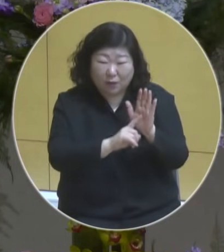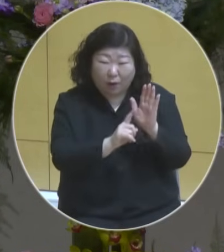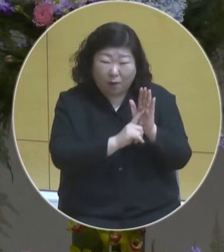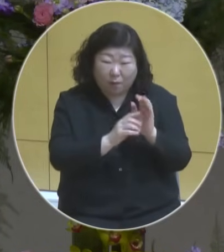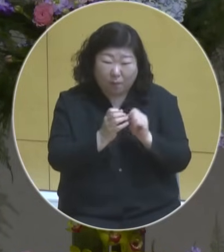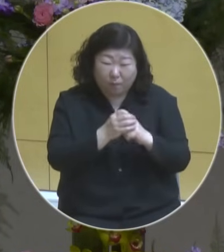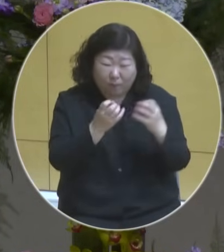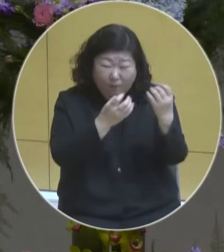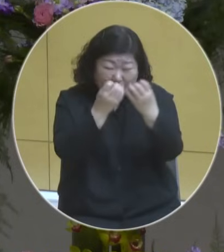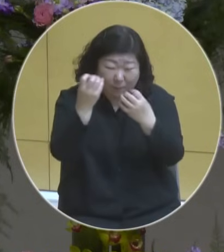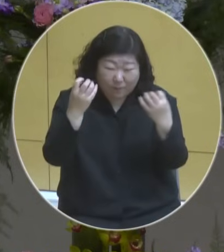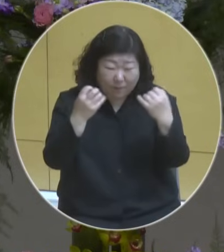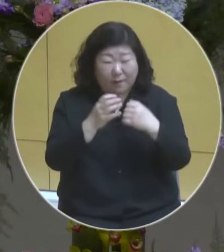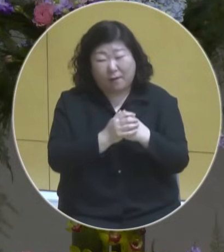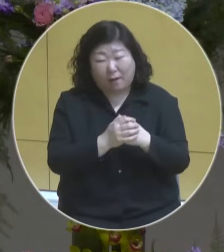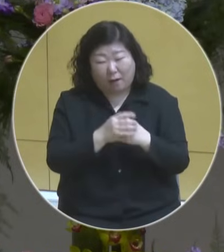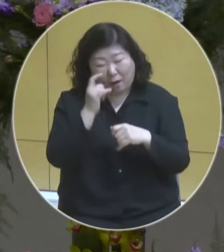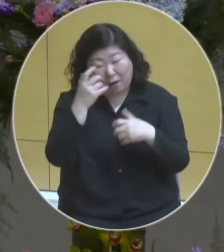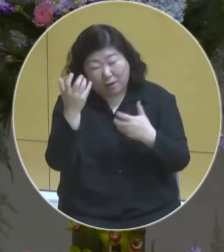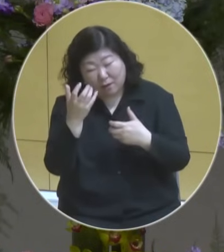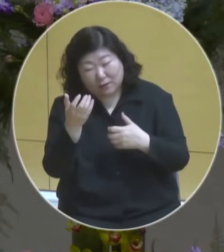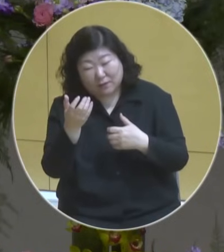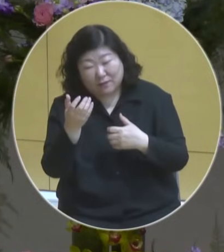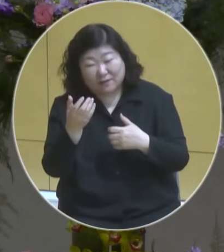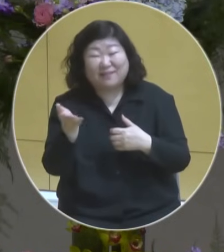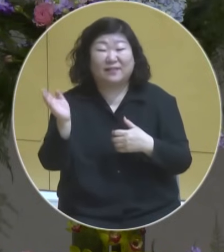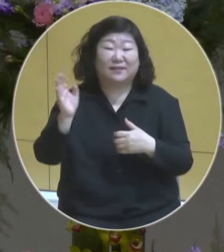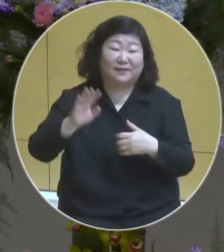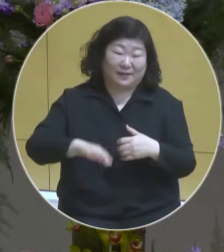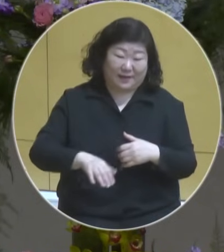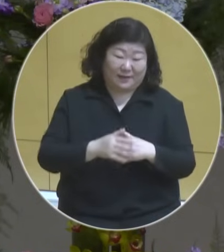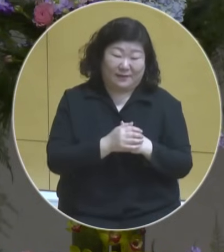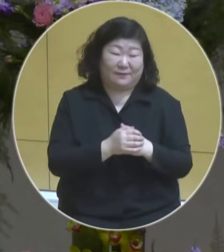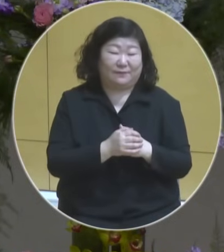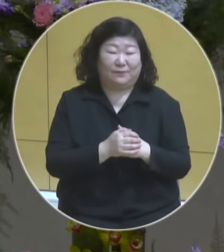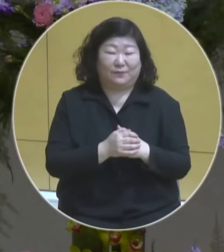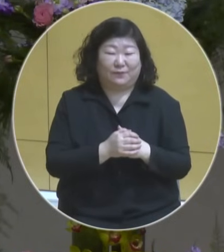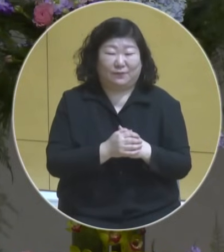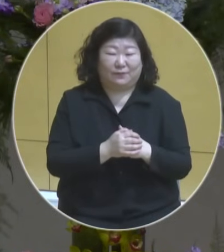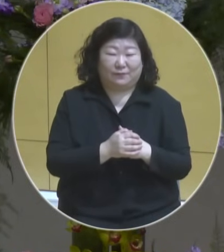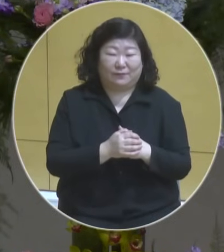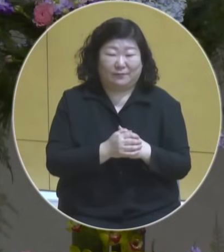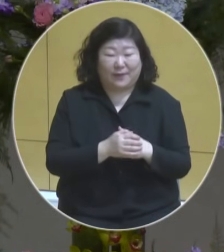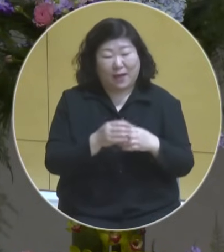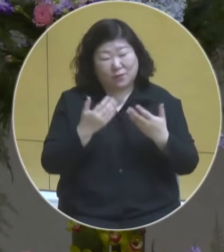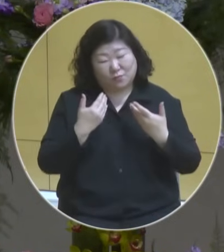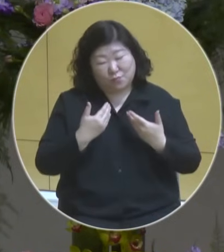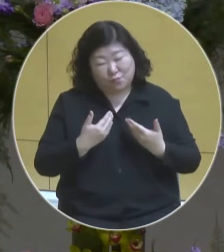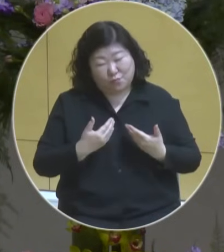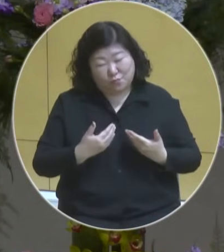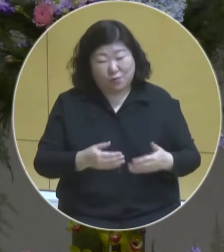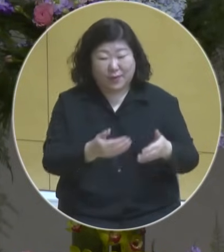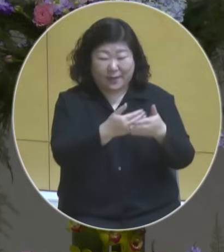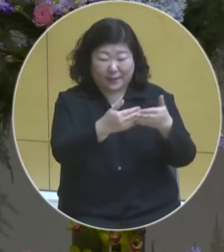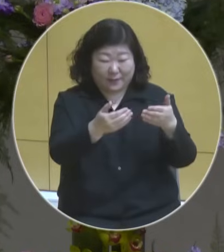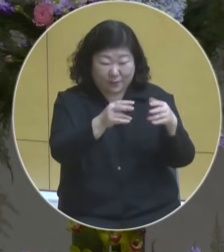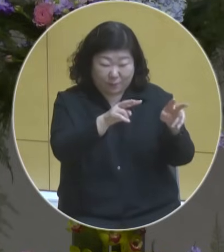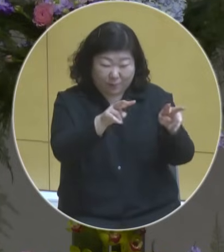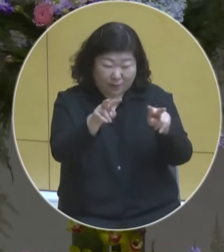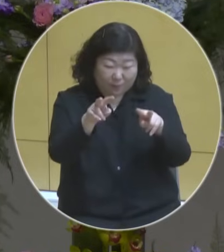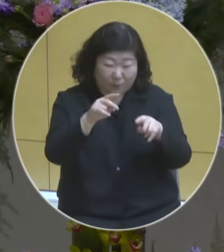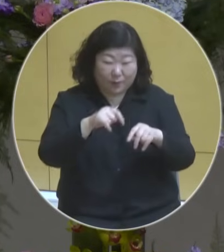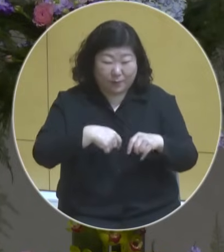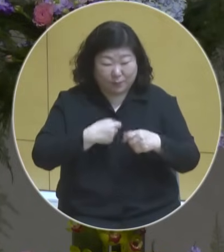차리는데 좀 고주이 좀 표현이 맞는지 모르겠지만은 바라보시면서 여러분이 여러분의 시간을 좀